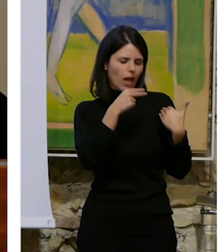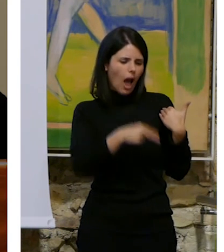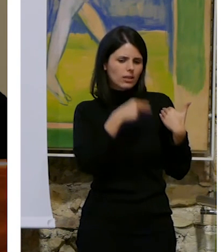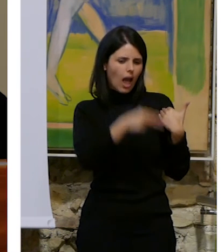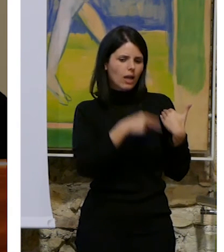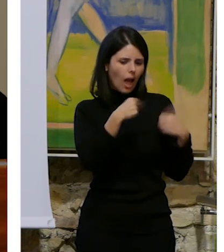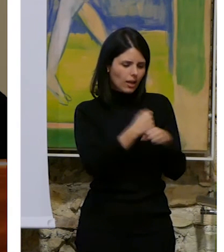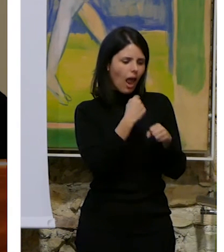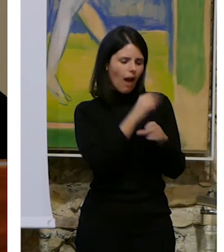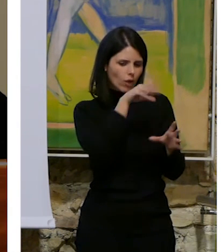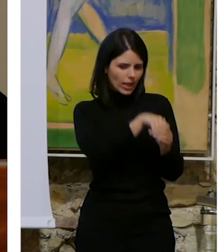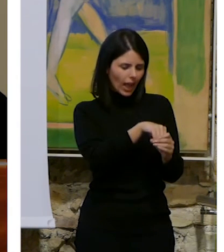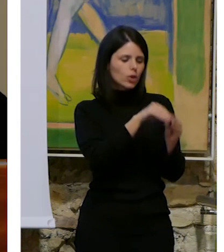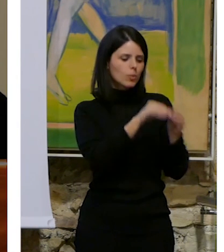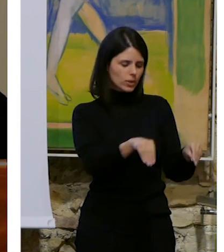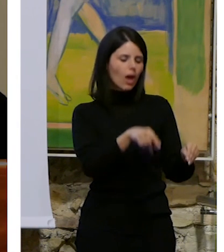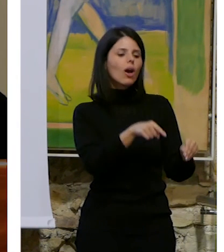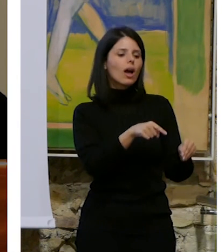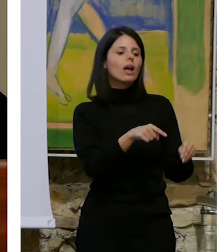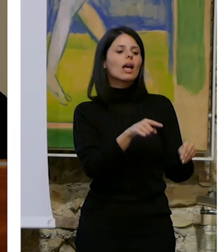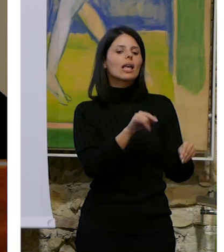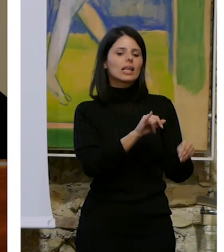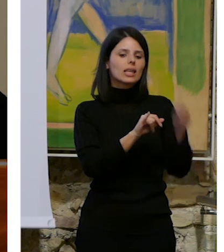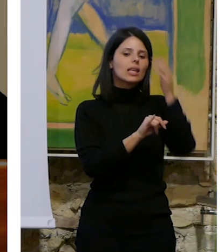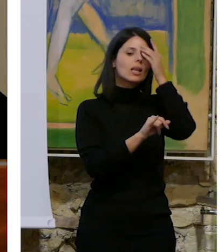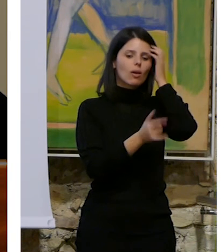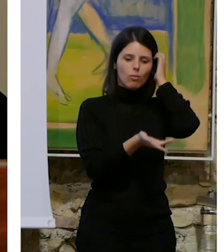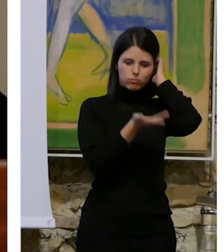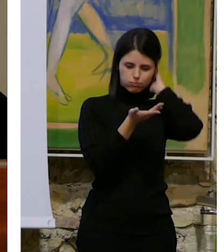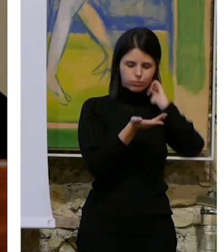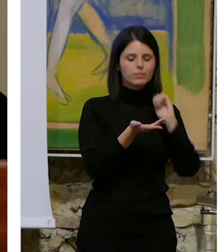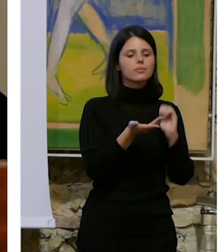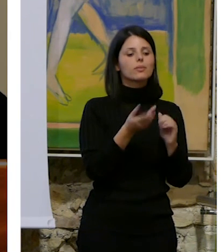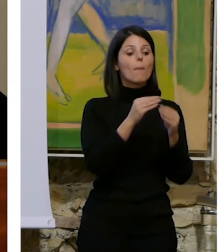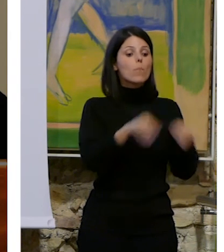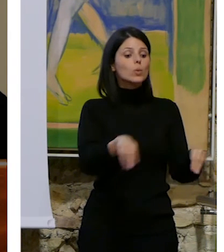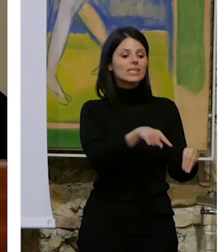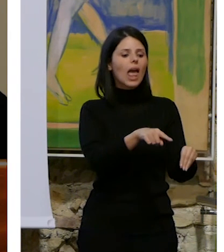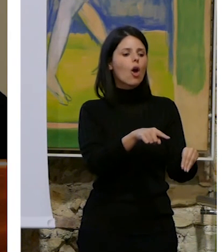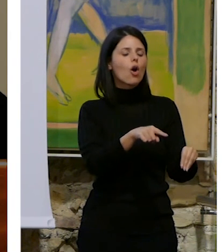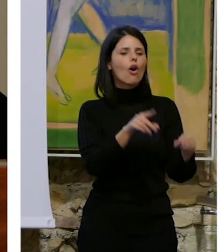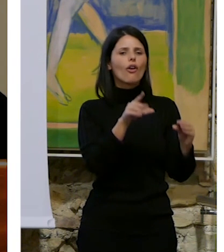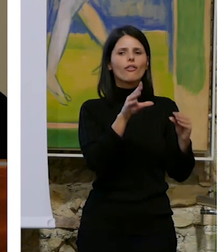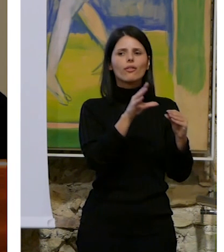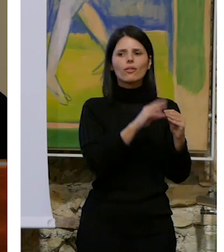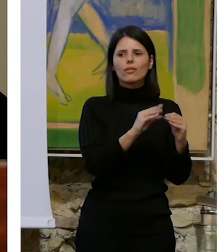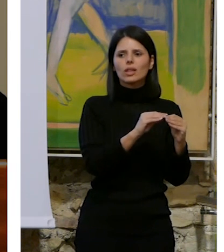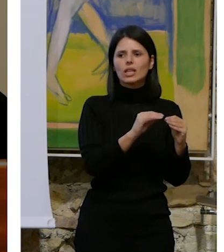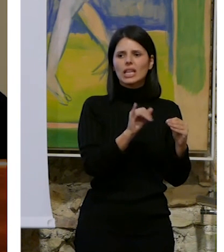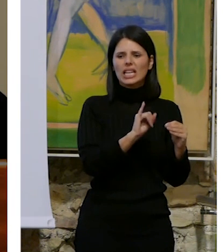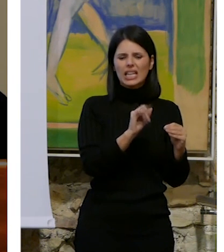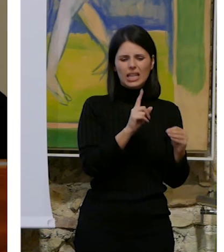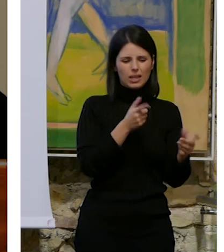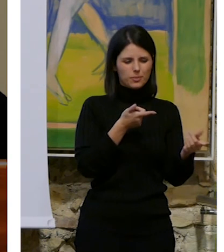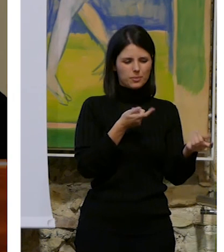che ha fatto nascere questa istanza, questo museo. È fatto da quello che ha diretto